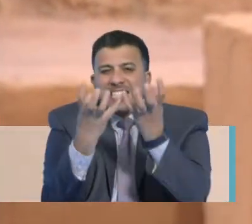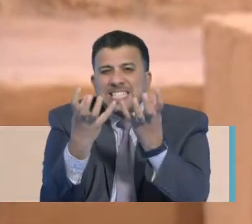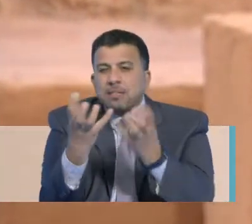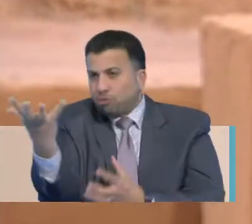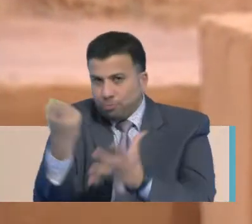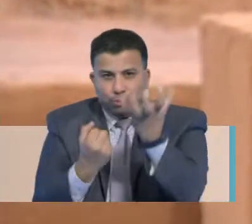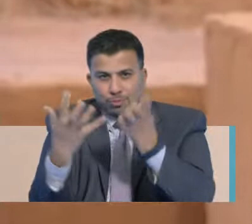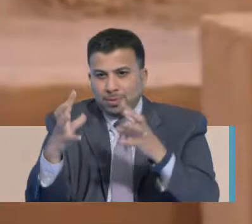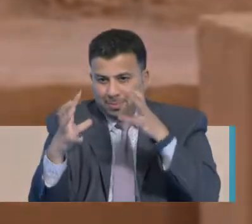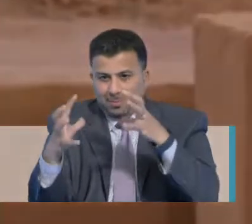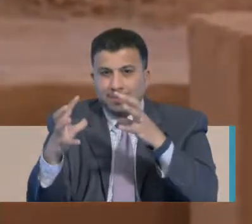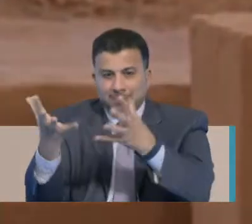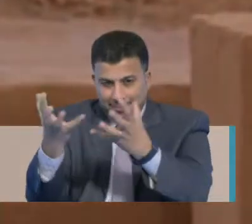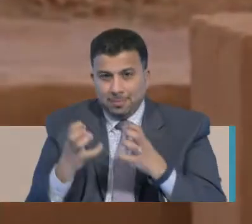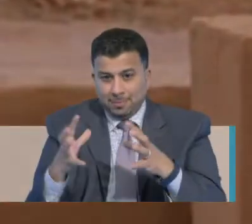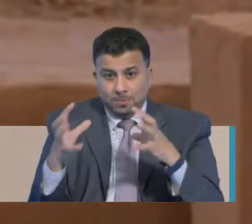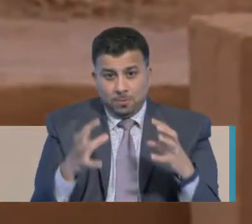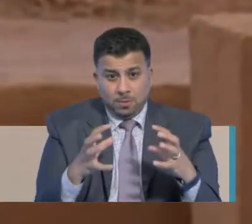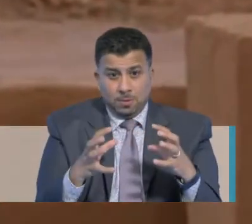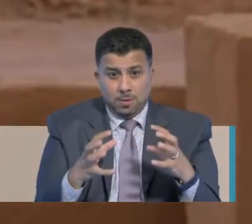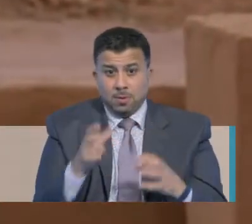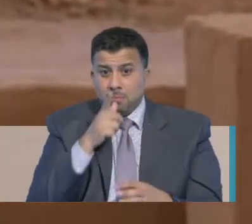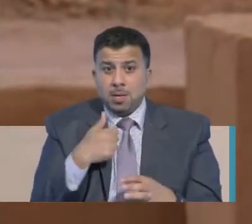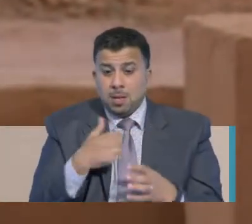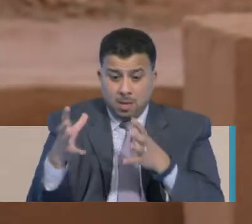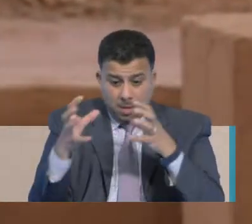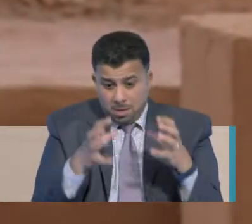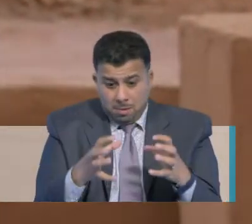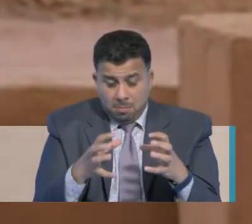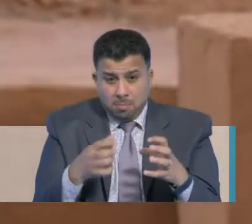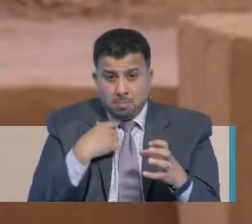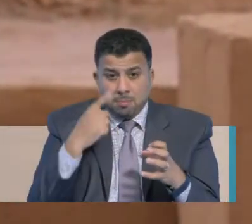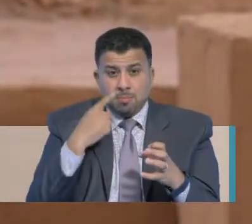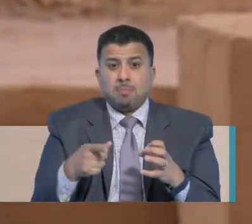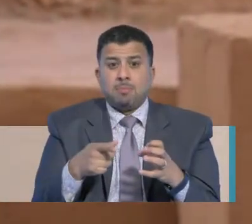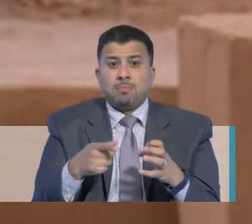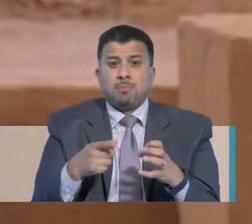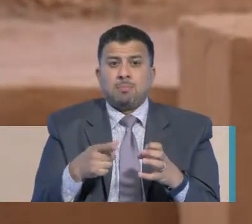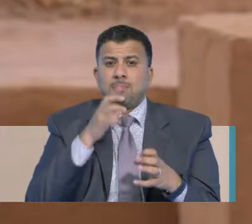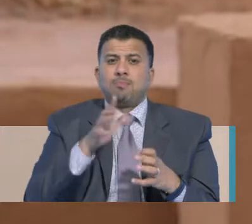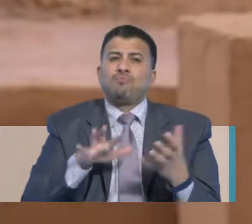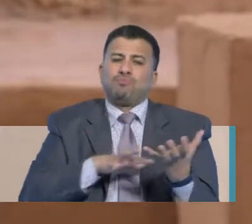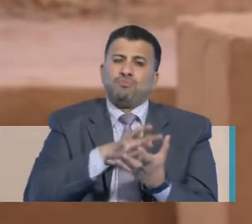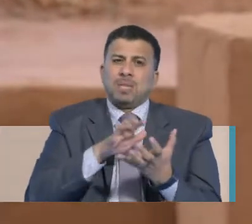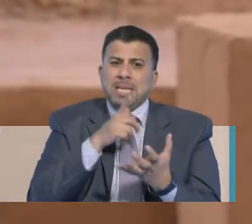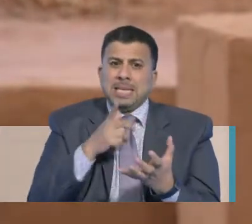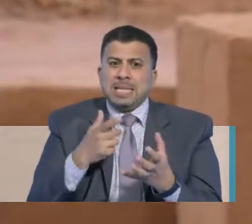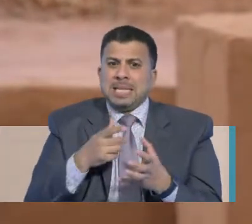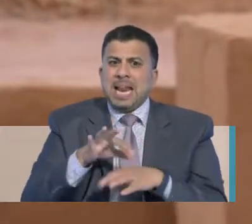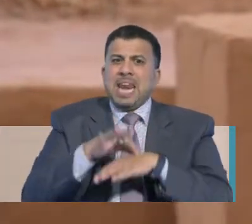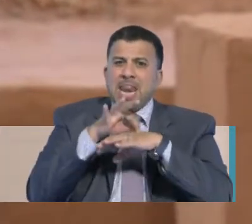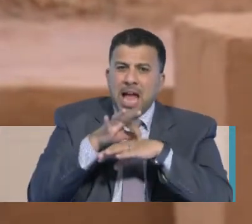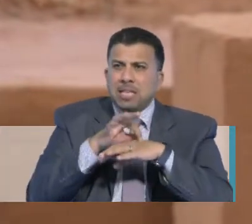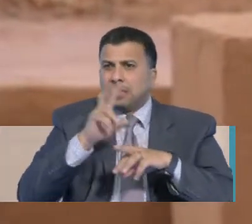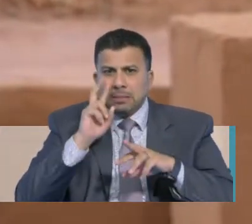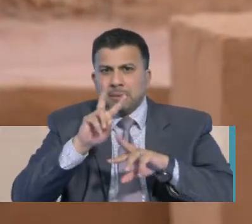الموجودة، فما وجدت يعني الصخور، يعني طبعا شوي مشكلة إنك ترسل ناس يبحثون